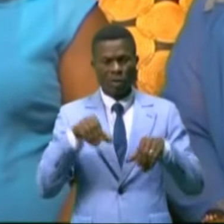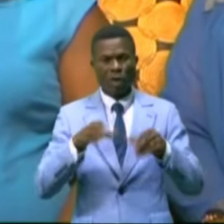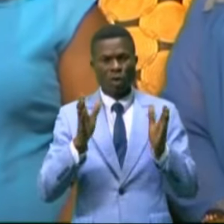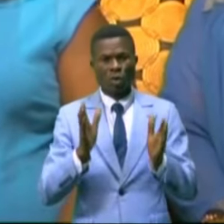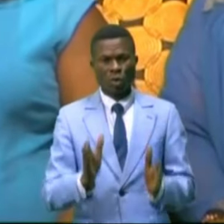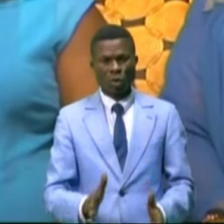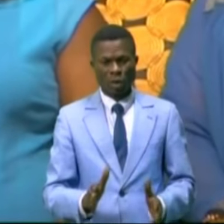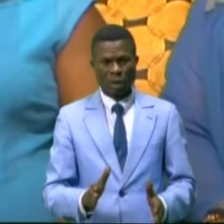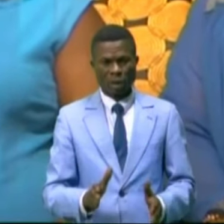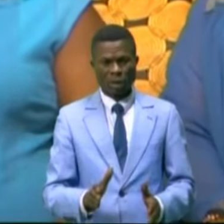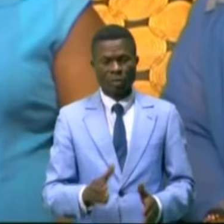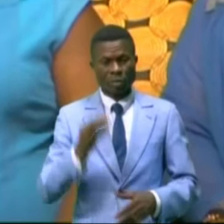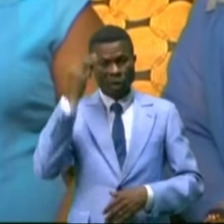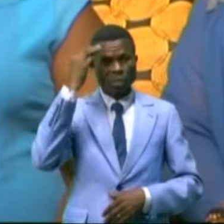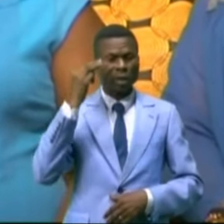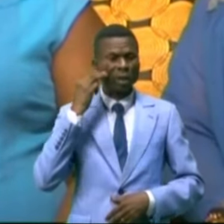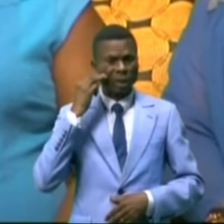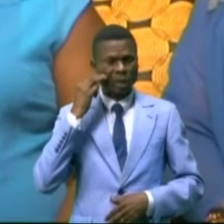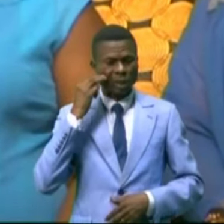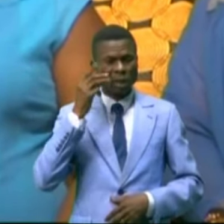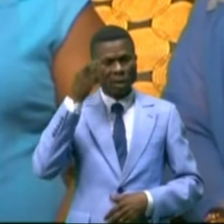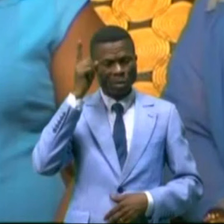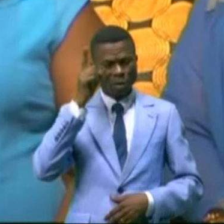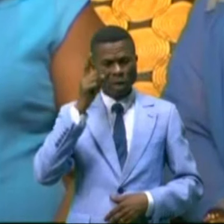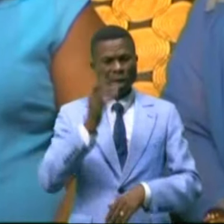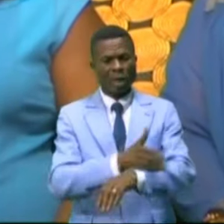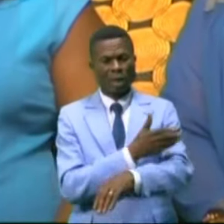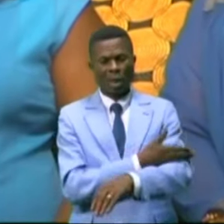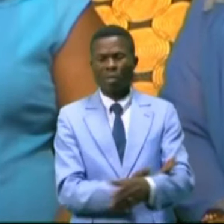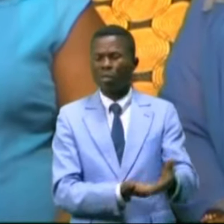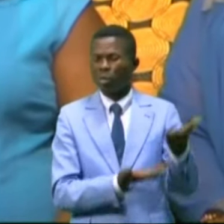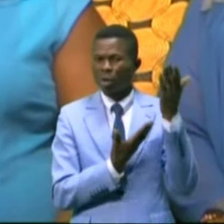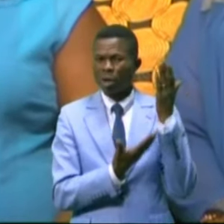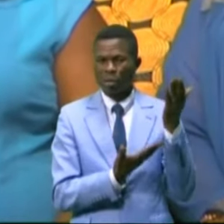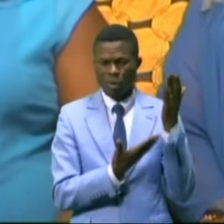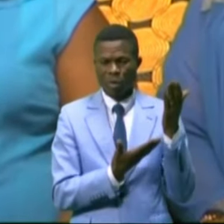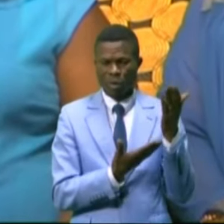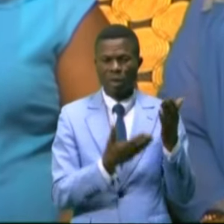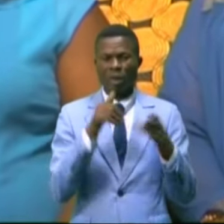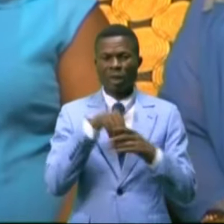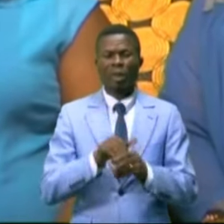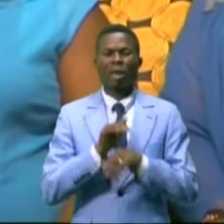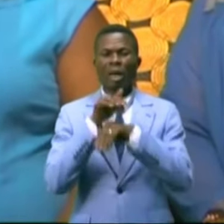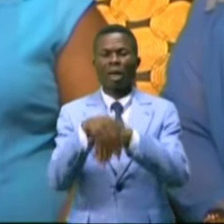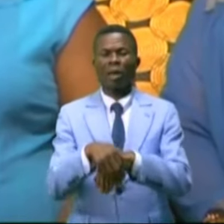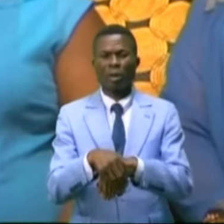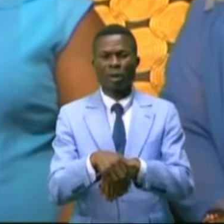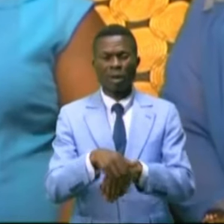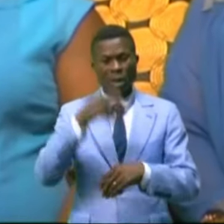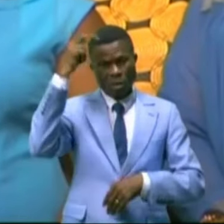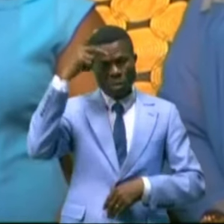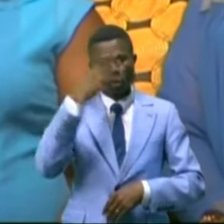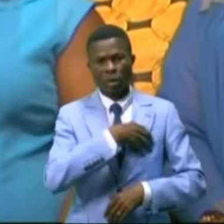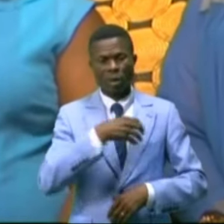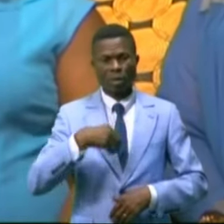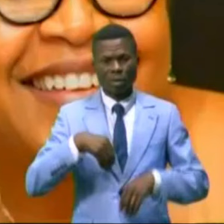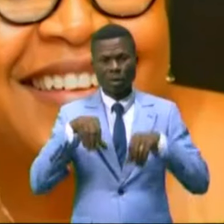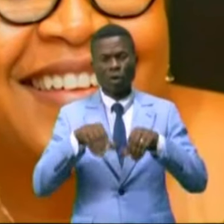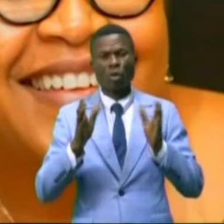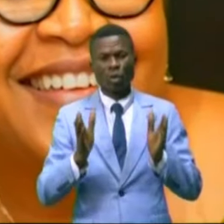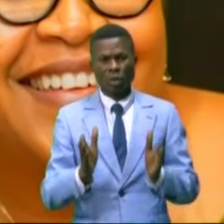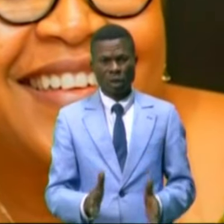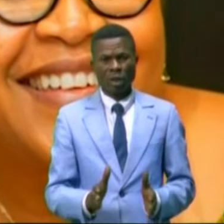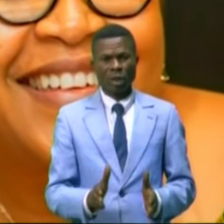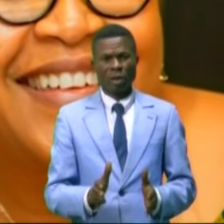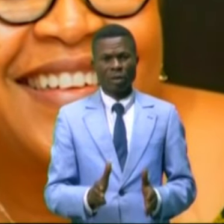congolaise ministre marque une avance significative dans la participation politique des femmes